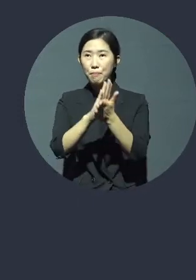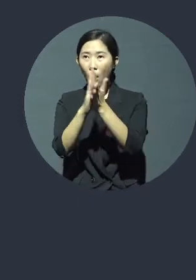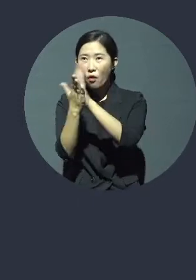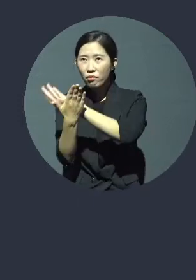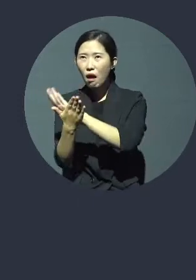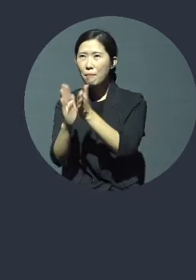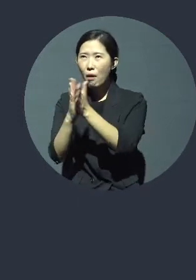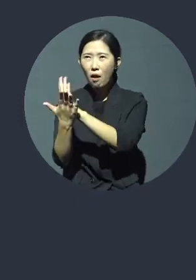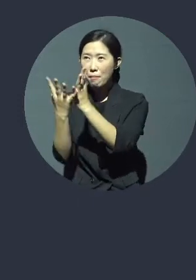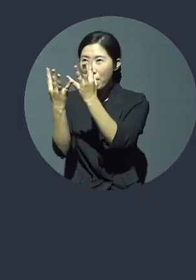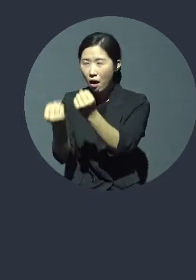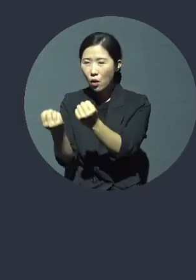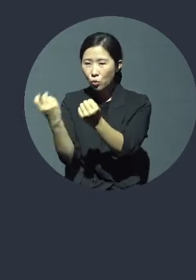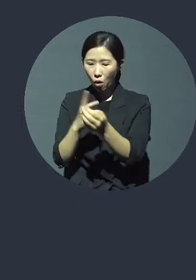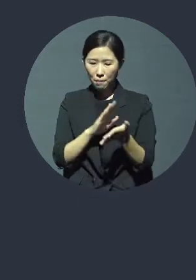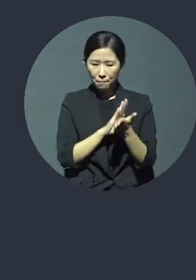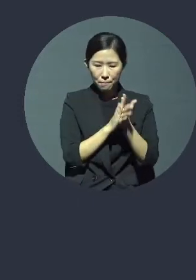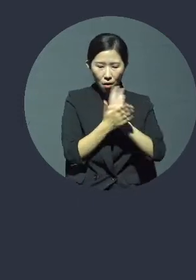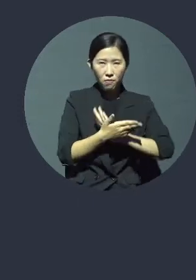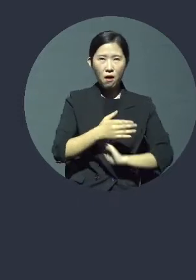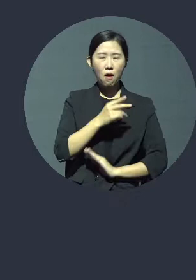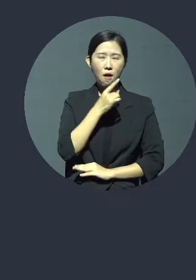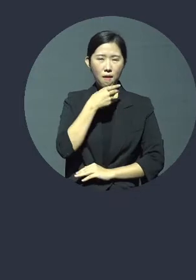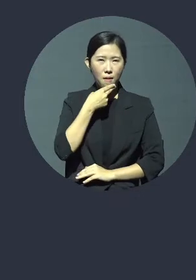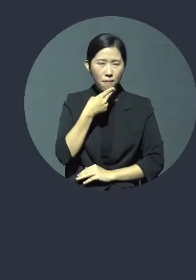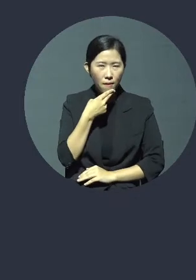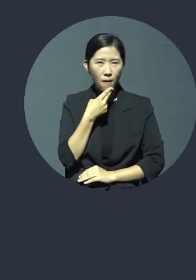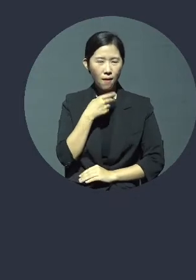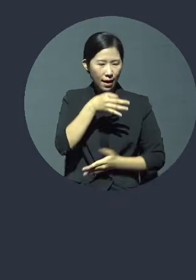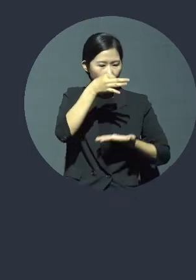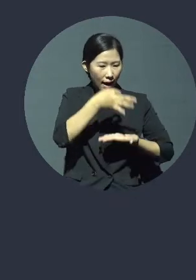잘 구분할 것이라고 저는 생각을 하고 있습니다.